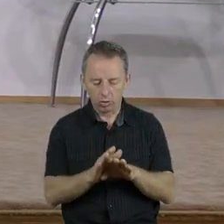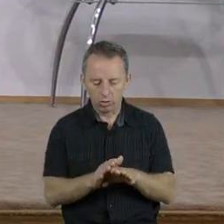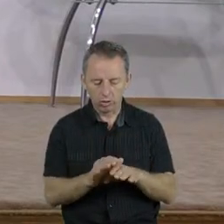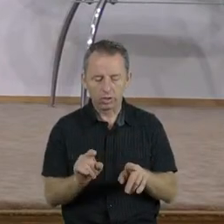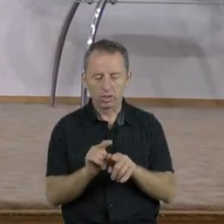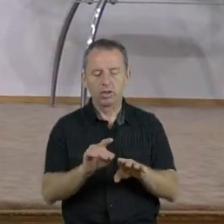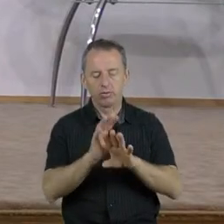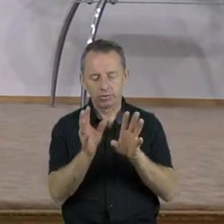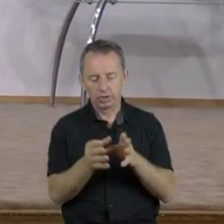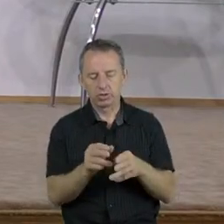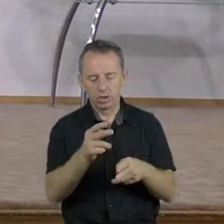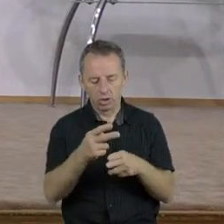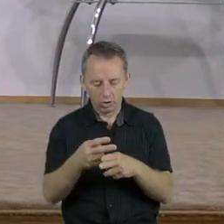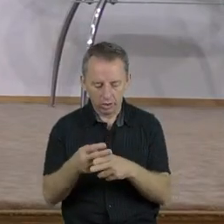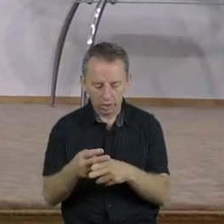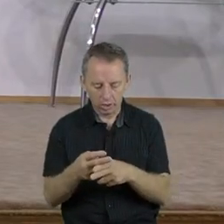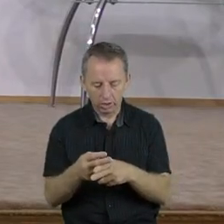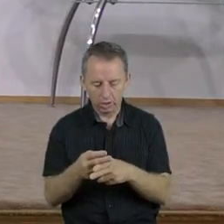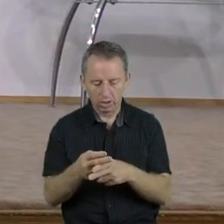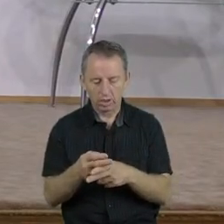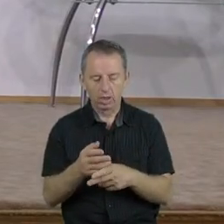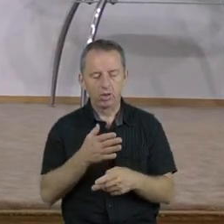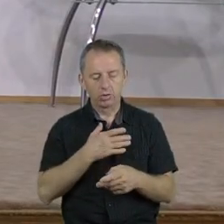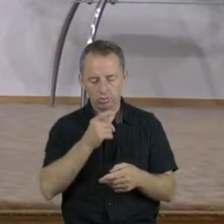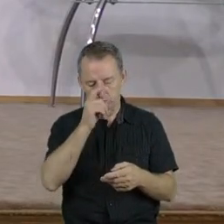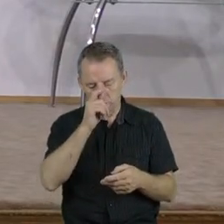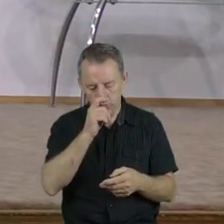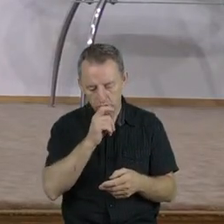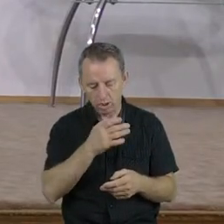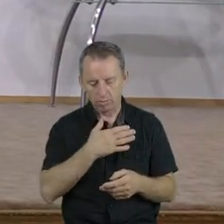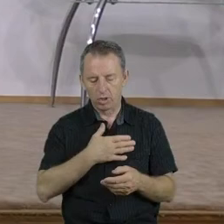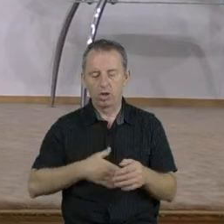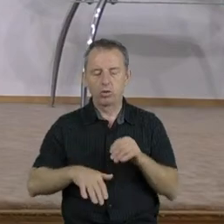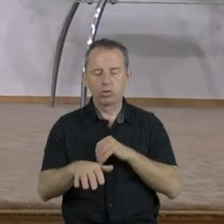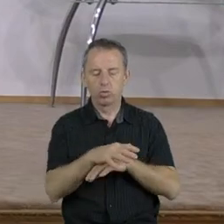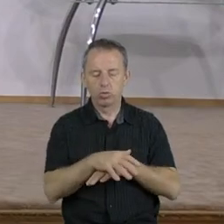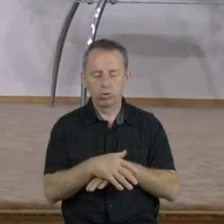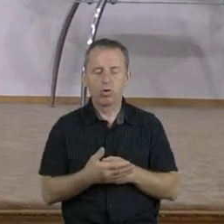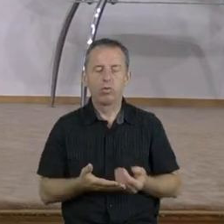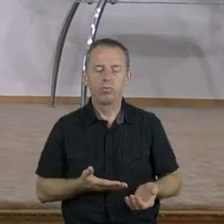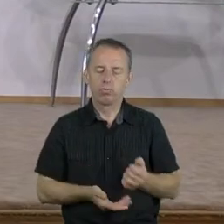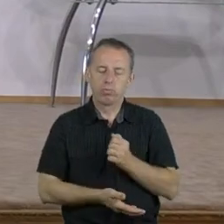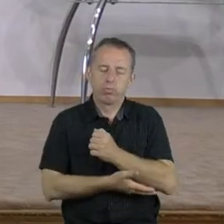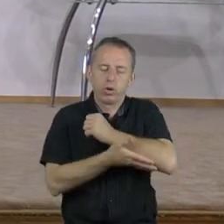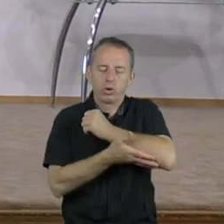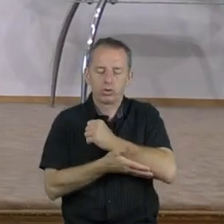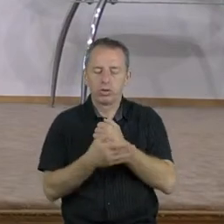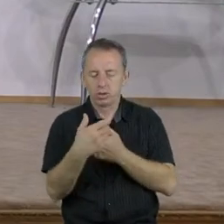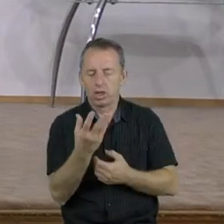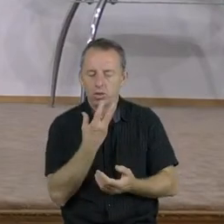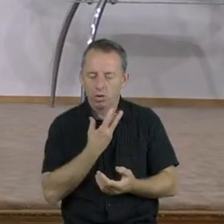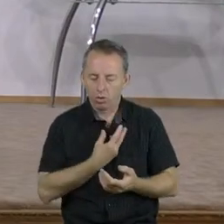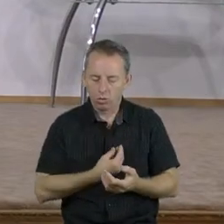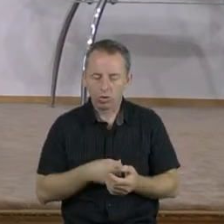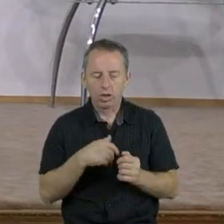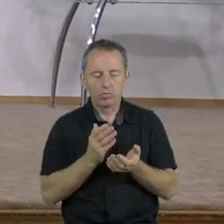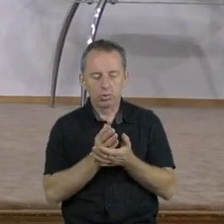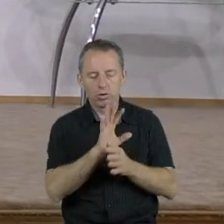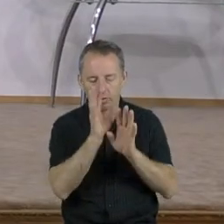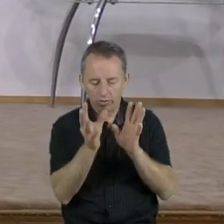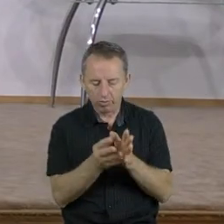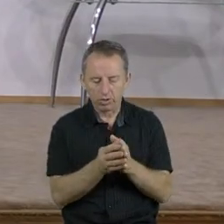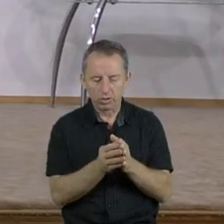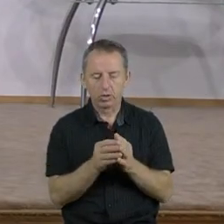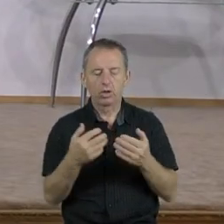wszystkich chorych, mających się źle na duchu, pokrzep ich, Panie, ale przede wszystkim, aby też